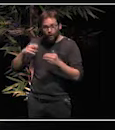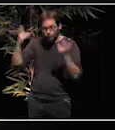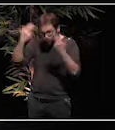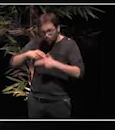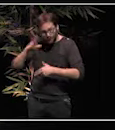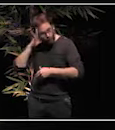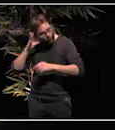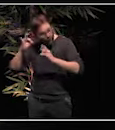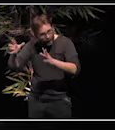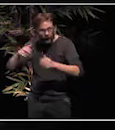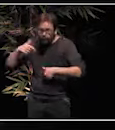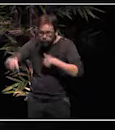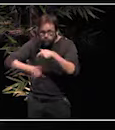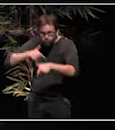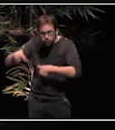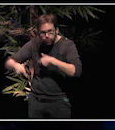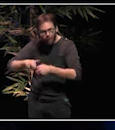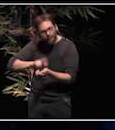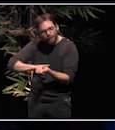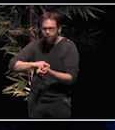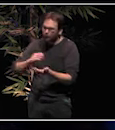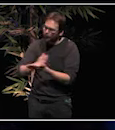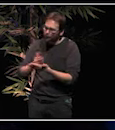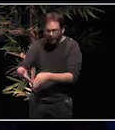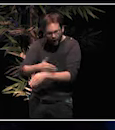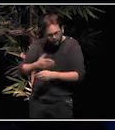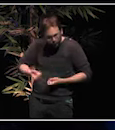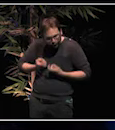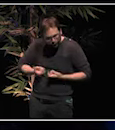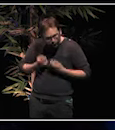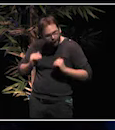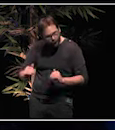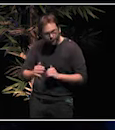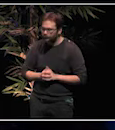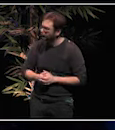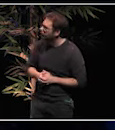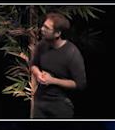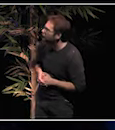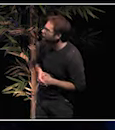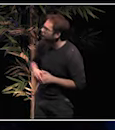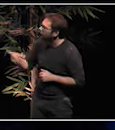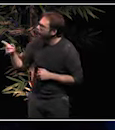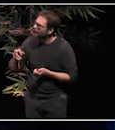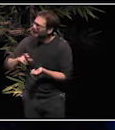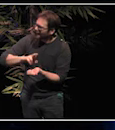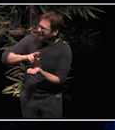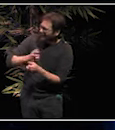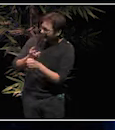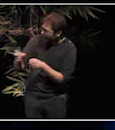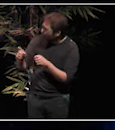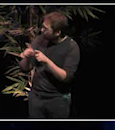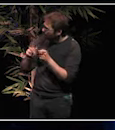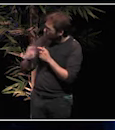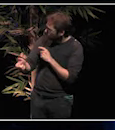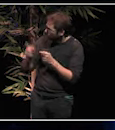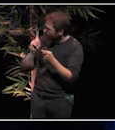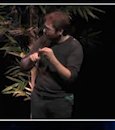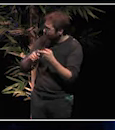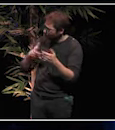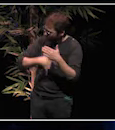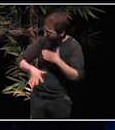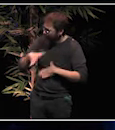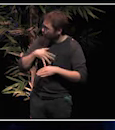préparer. Voilà. Quels sont les risques et les conséquences justement en termes de fatigue et de dommages